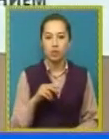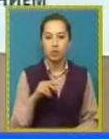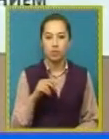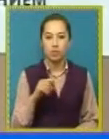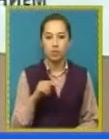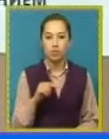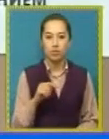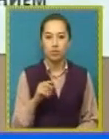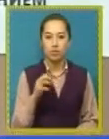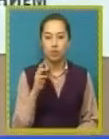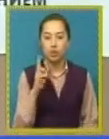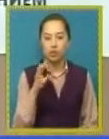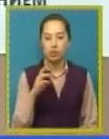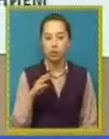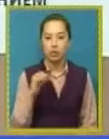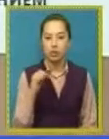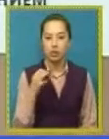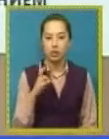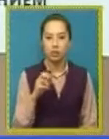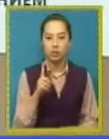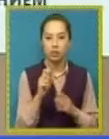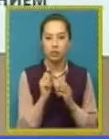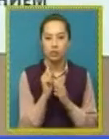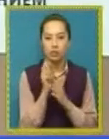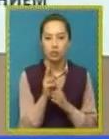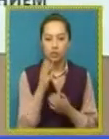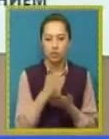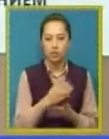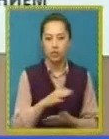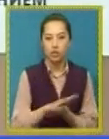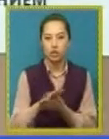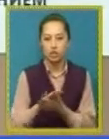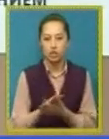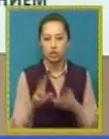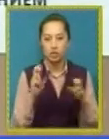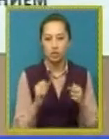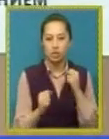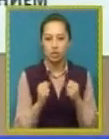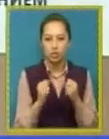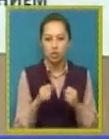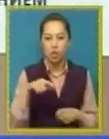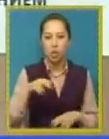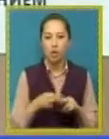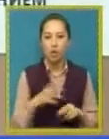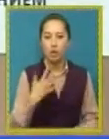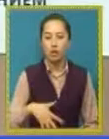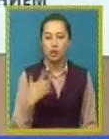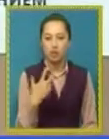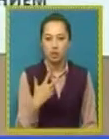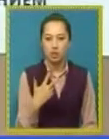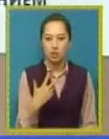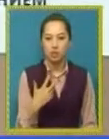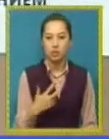қойылып, 112 бізде қоқыс алаңшасы бар қаламыз, біздің ауданның көлемінде. Соның 53 қоқыс